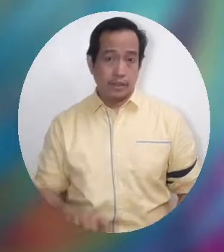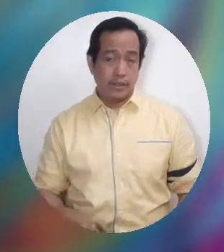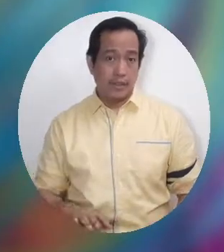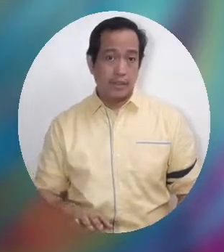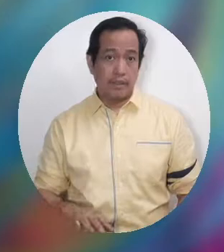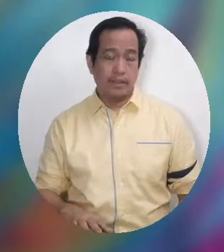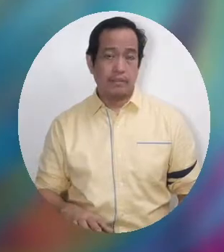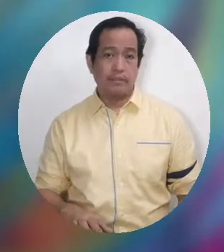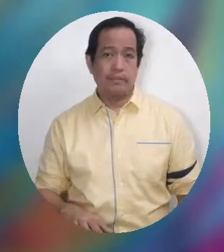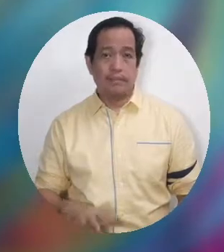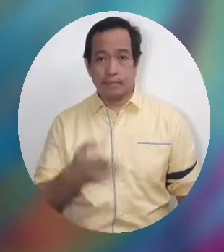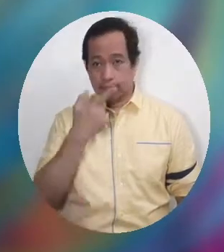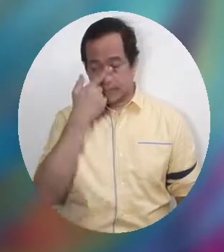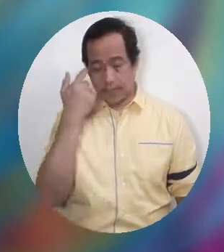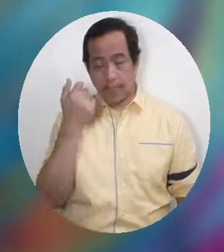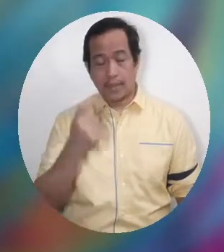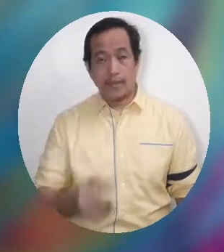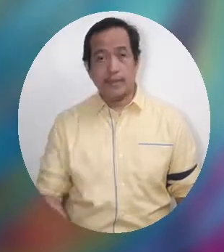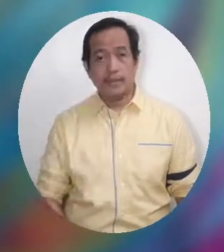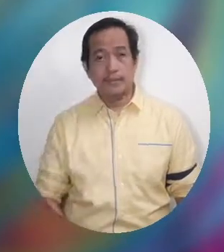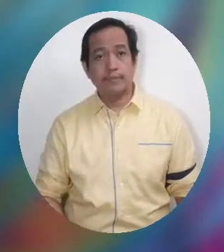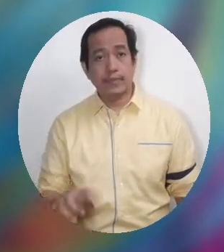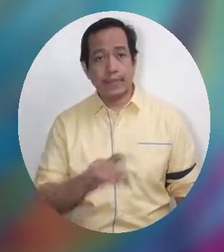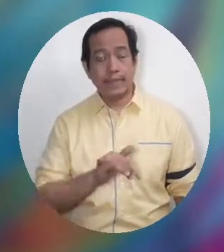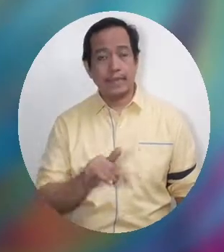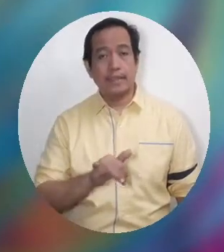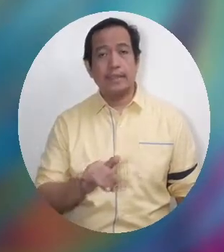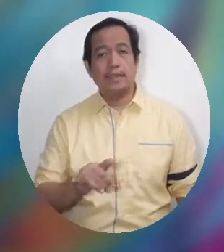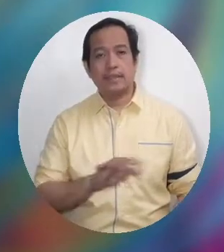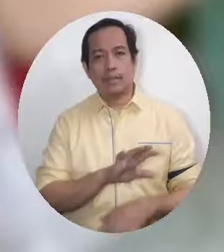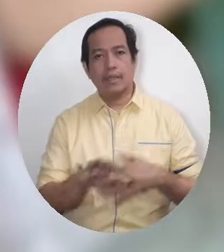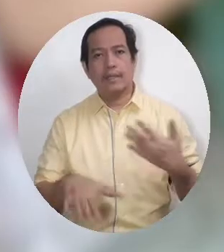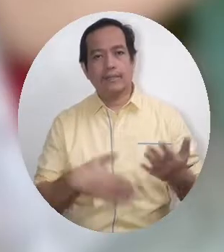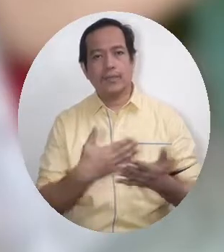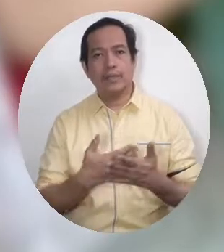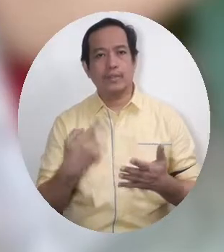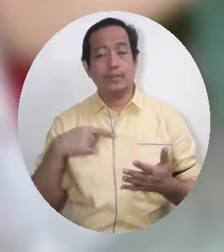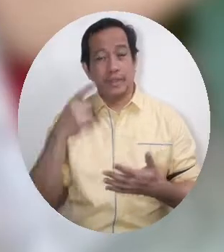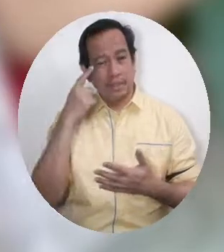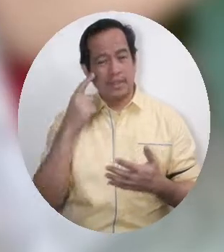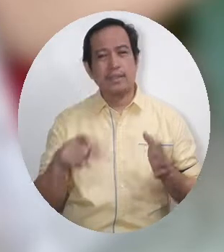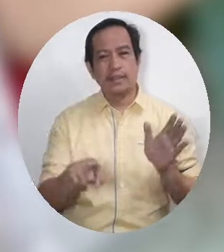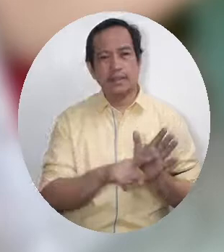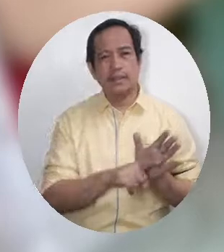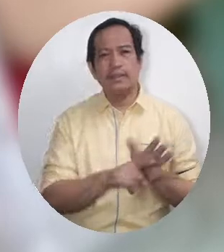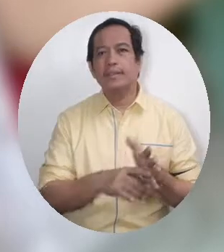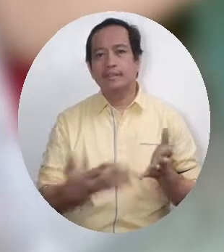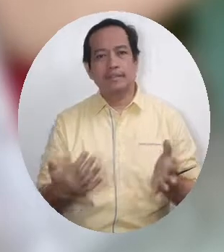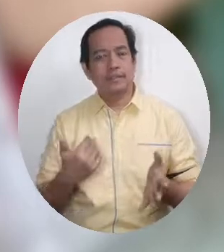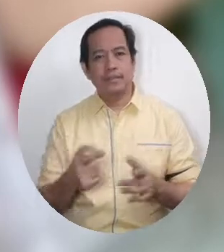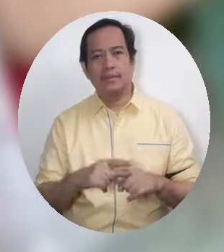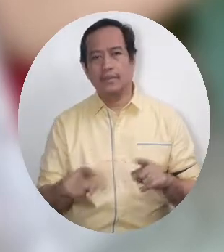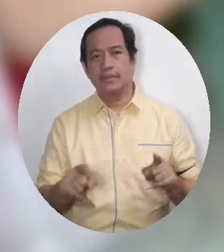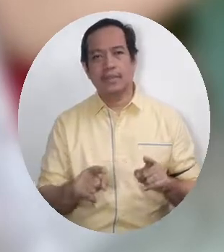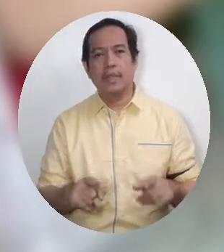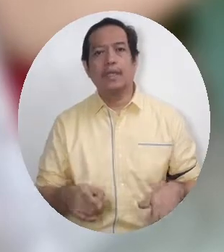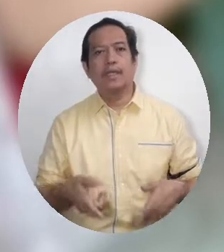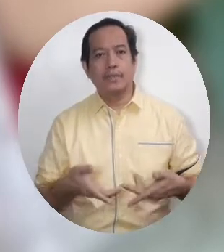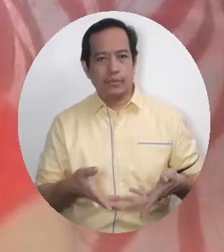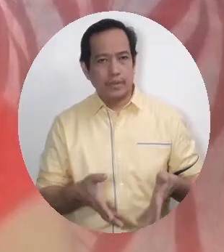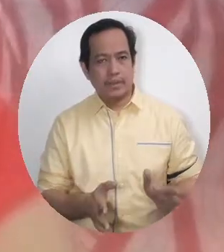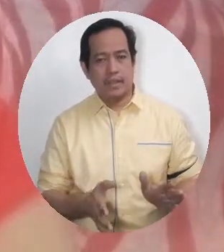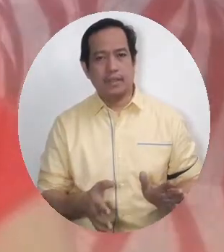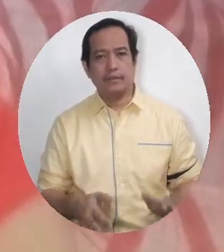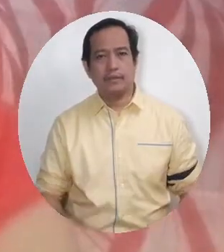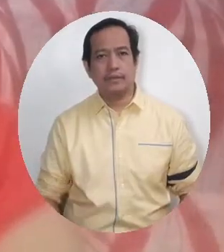kanya. Kasi nga po, sa tulad niya, lahat parang iniisip natin, bawal ang ganito, bawal ang ganyan. Na